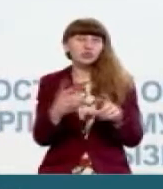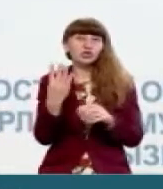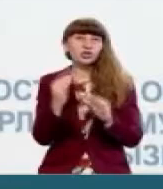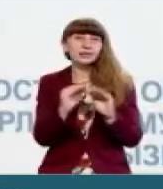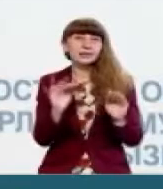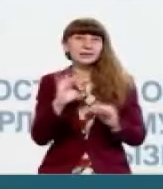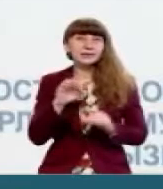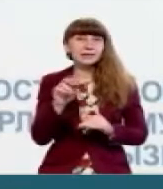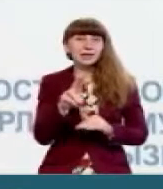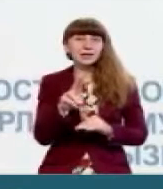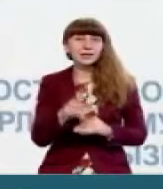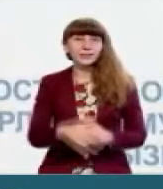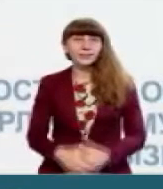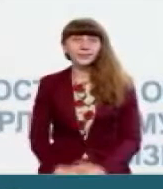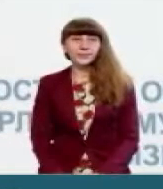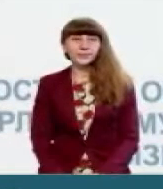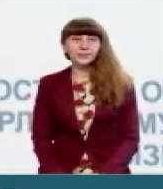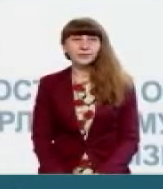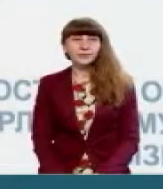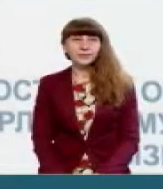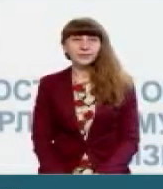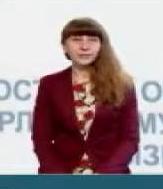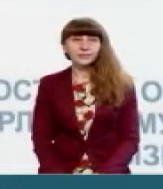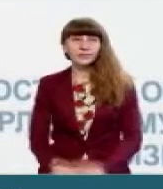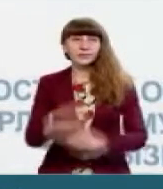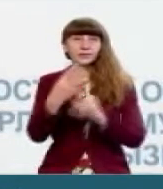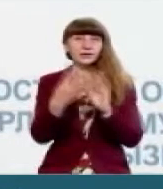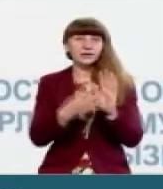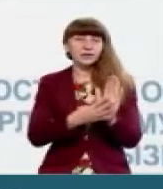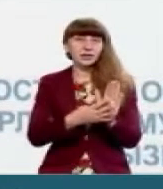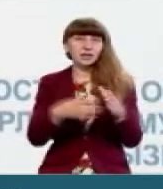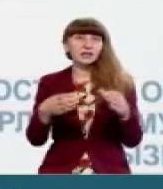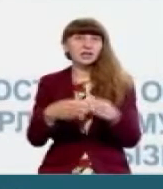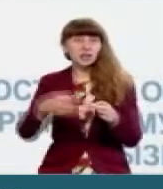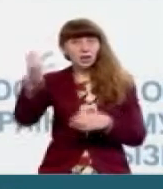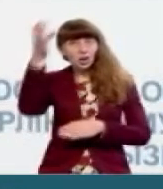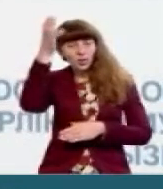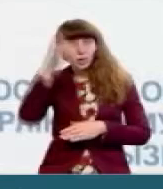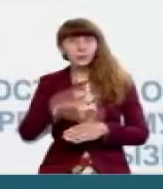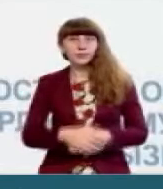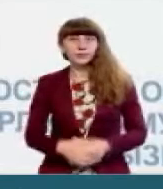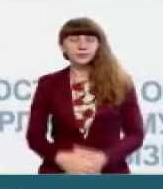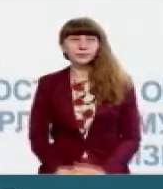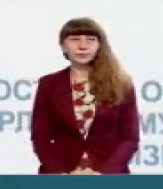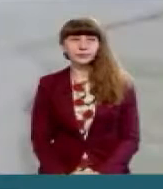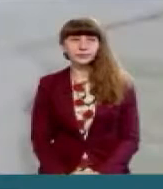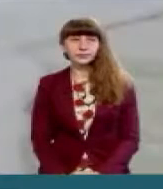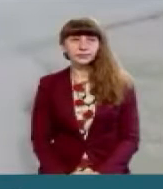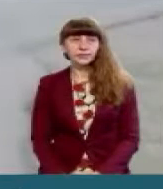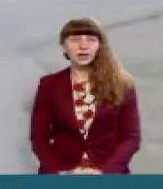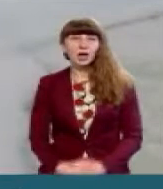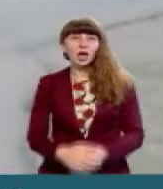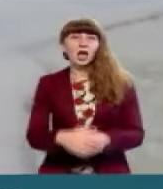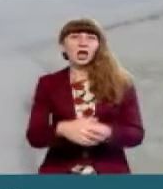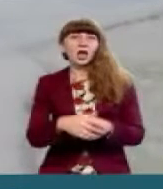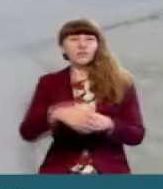мекемесі. 19 білім беру ұйымдарында жалпы сомасы 3 миллион 250 мың тенгеге жөндеу жүргізілді. Сонымен